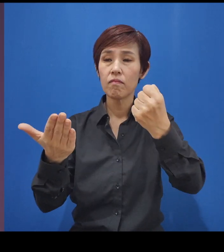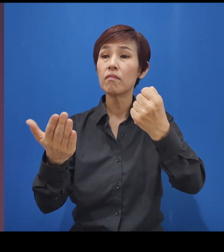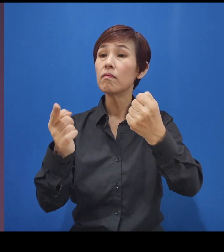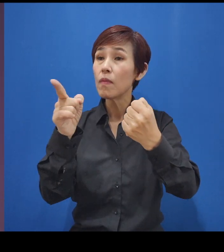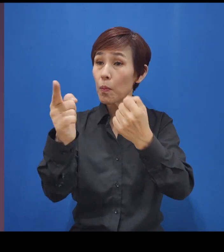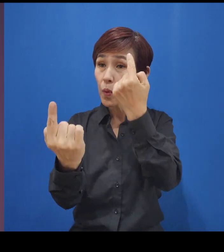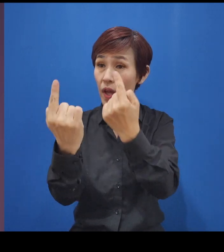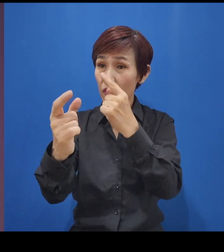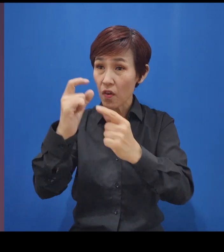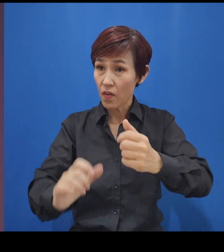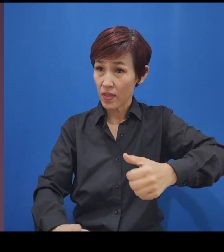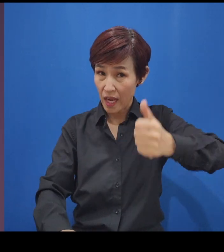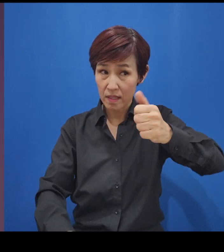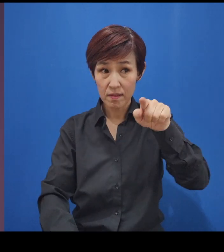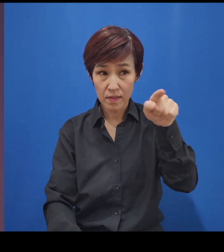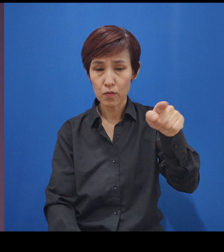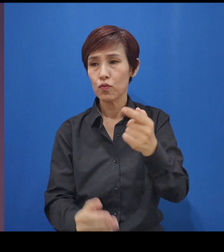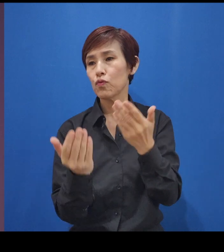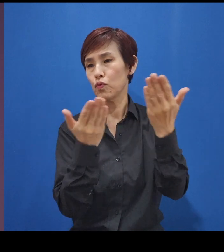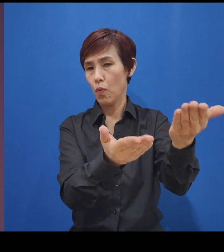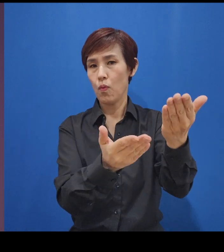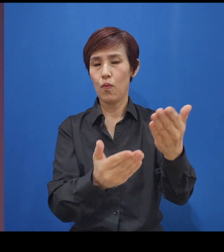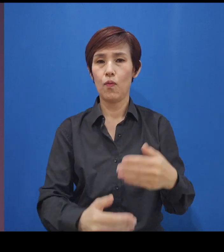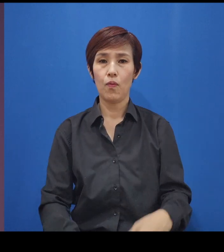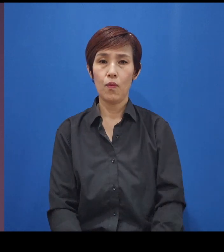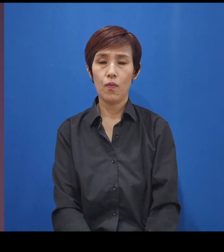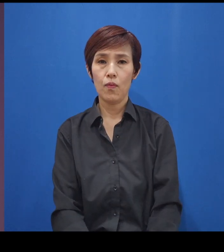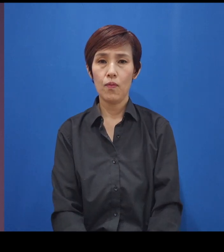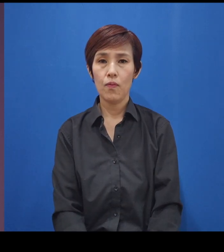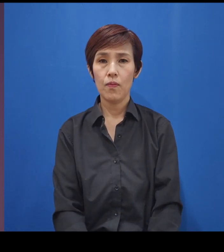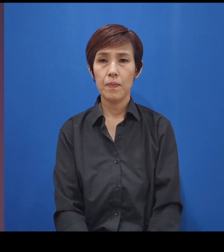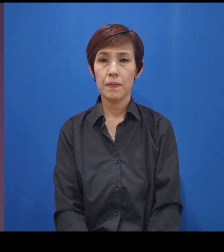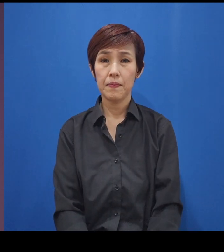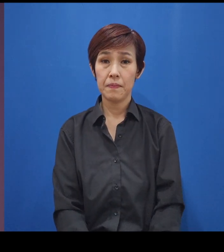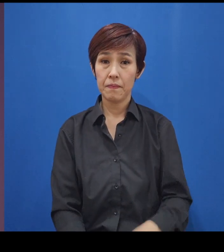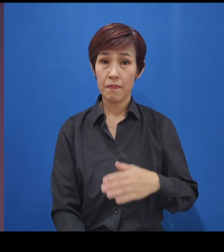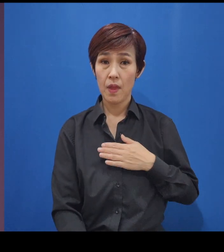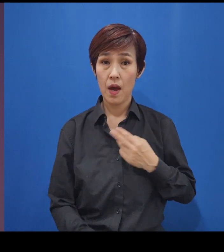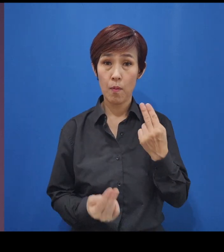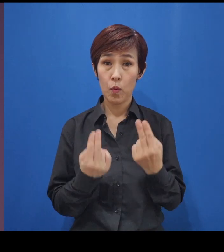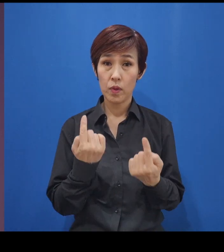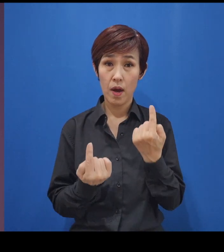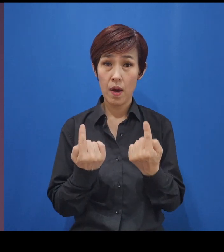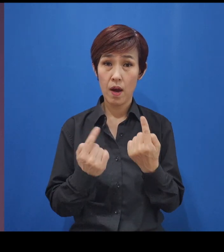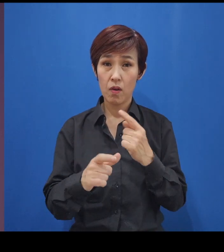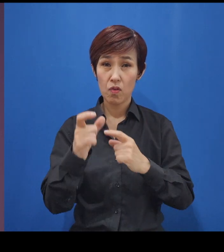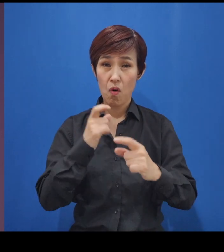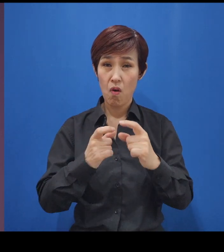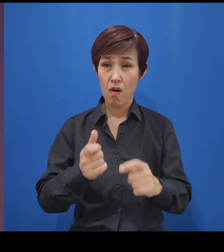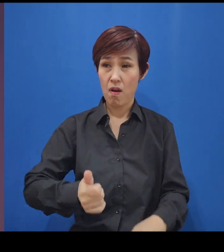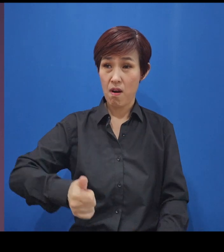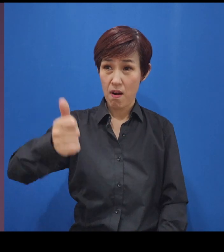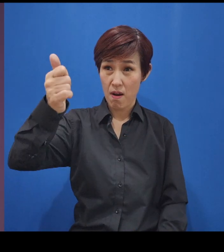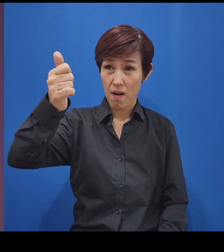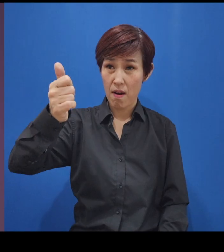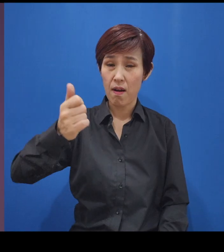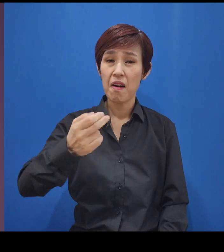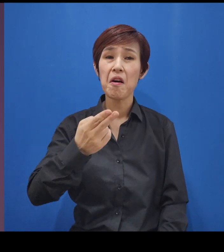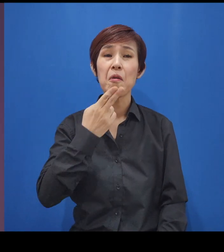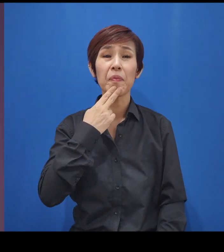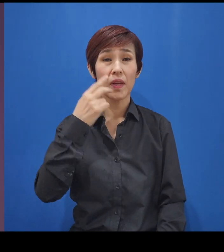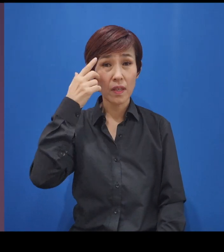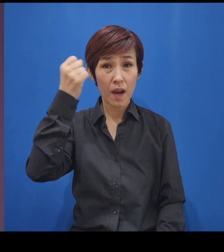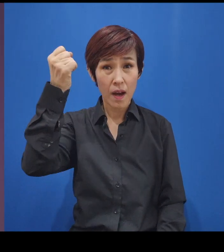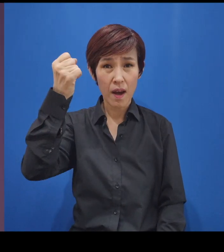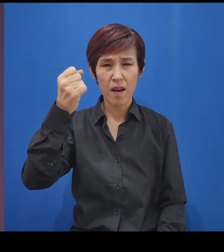나은 이웃. 저보다 나은 이웃이 없는 줄 알고 살아.